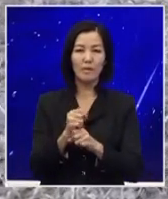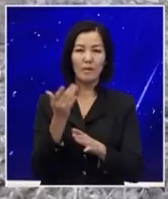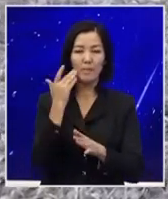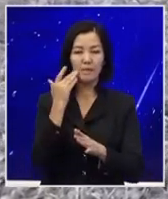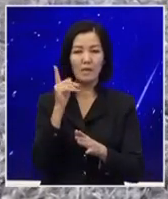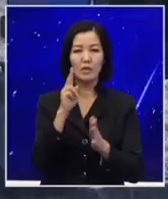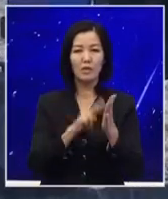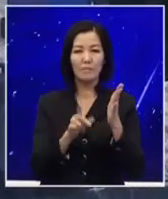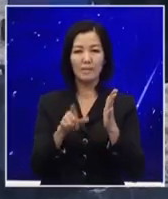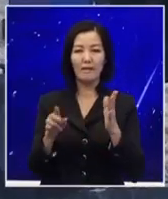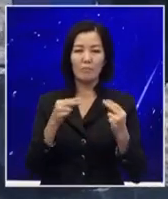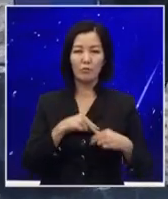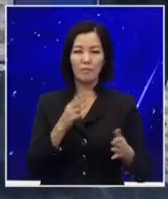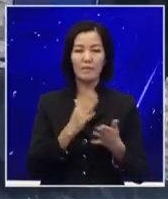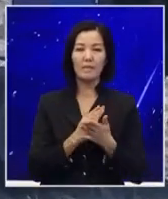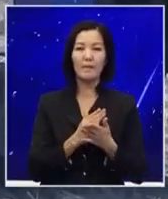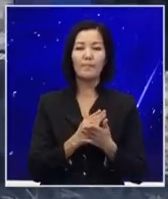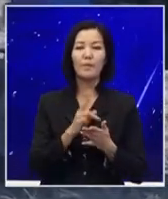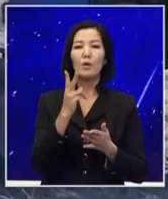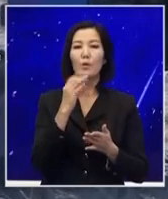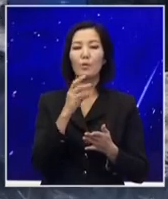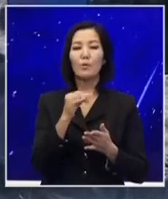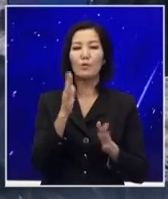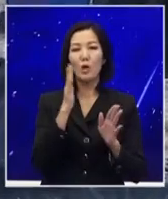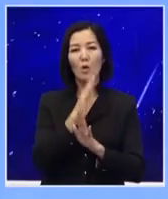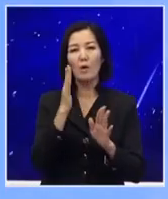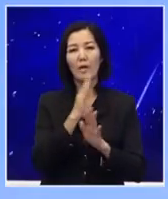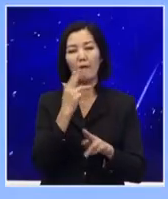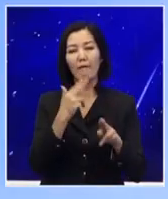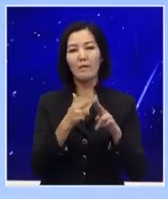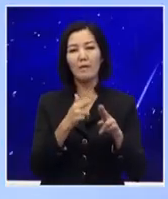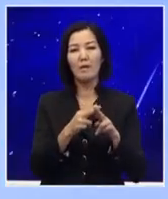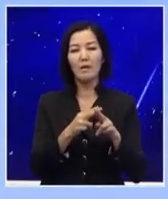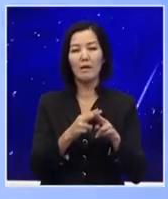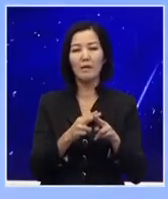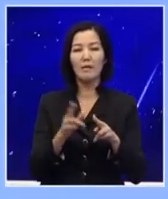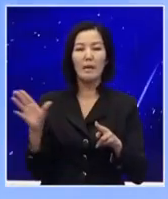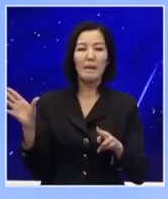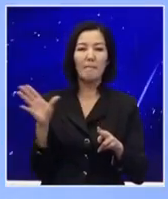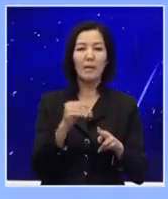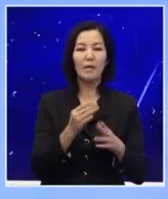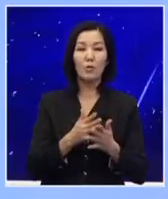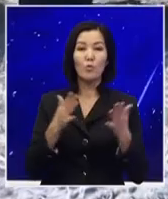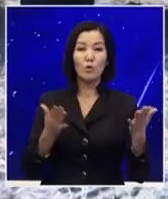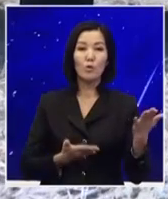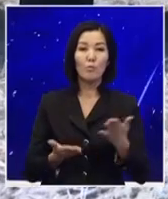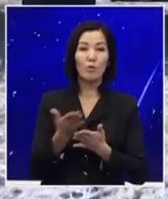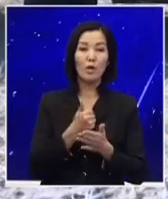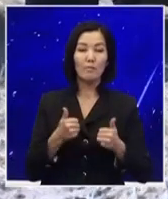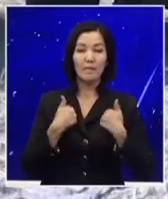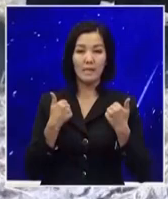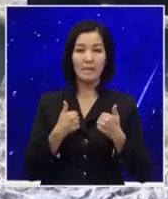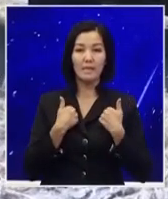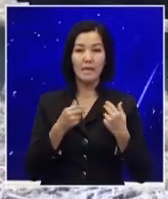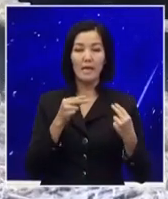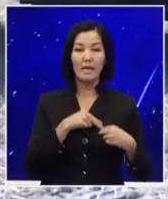аса адам жұмыс істейді. Биыл дәнді дақыл өсіруге ауа райы қолайсыз болса да, күрішшілер бар күшін салып, мол өнім алуға тырысқан.